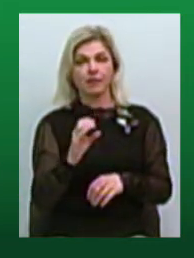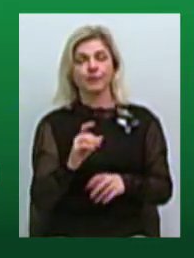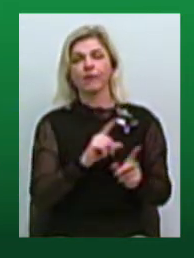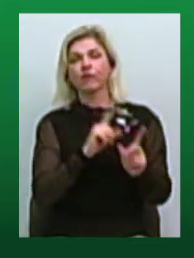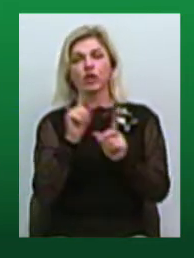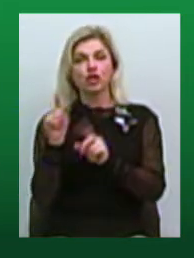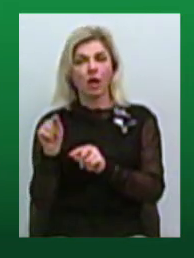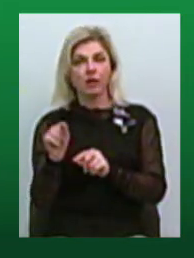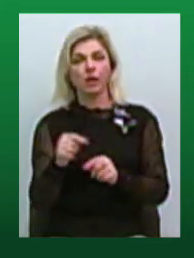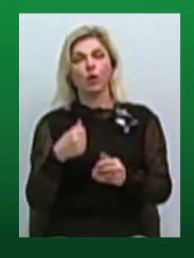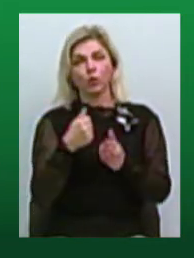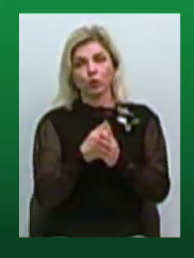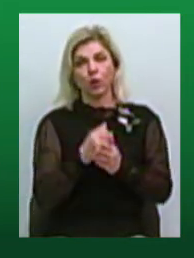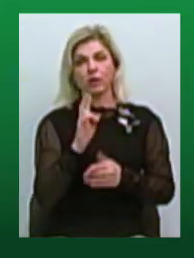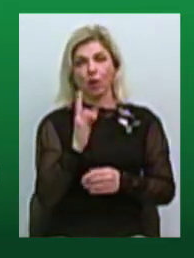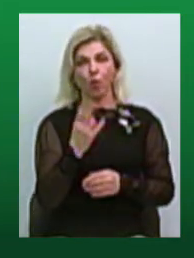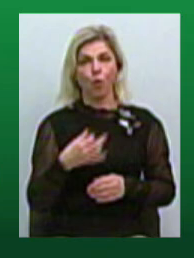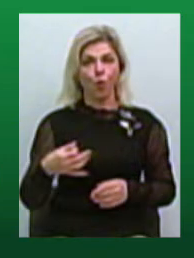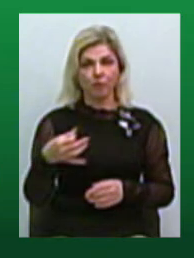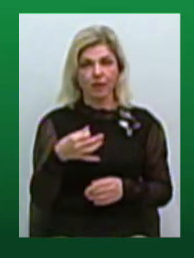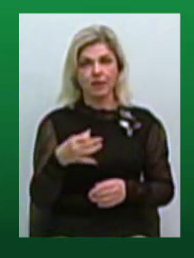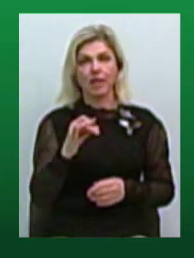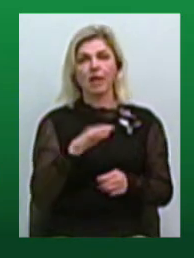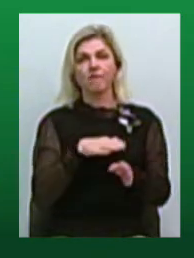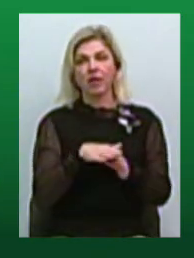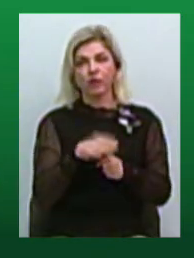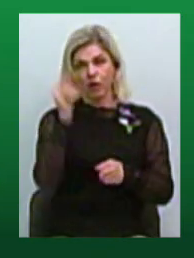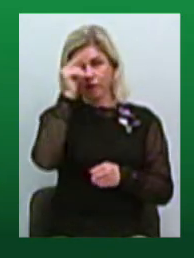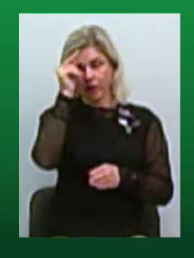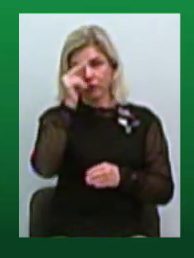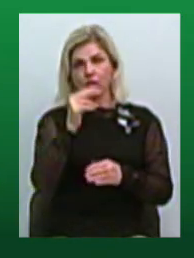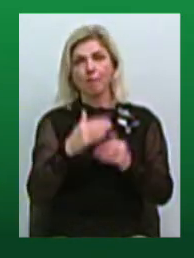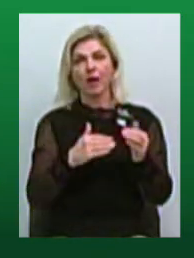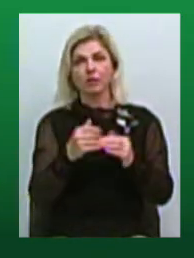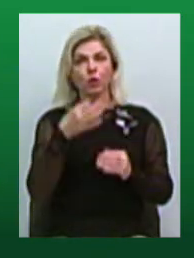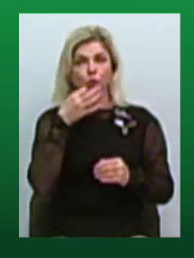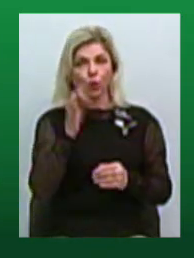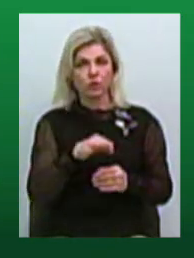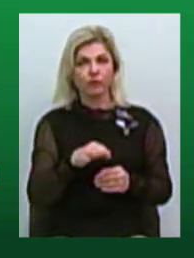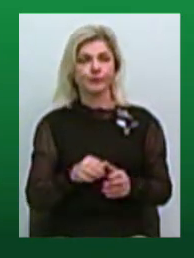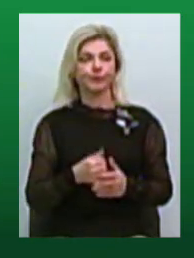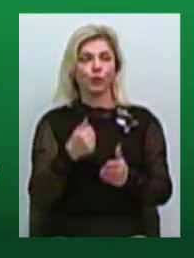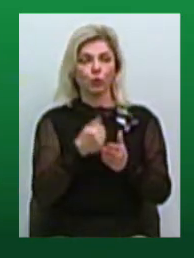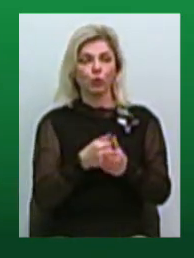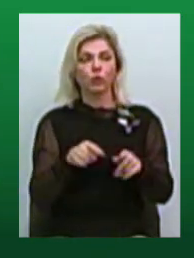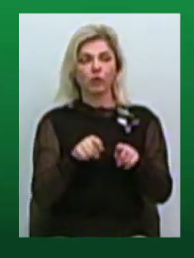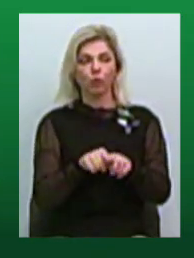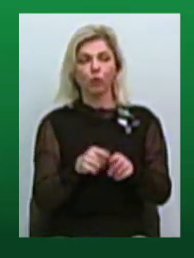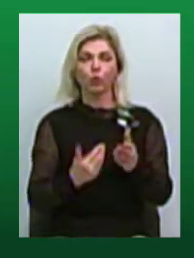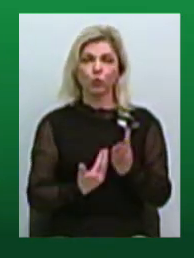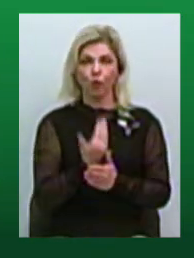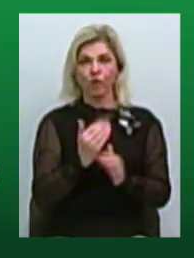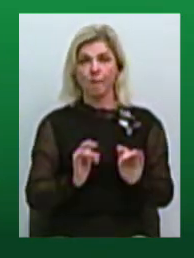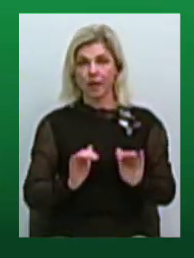по Миколаївській області і здійснювали вивчення практичного досвіду. До такого нового